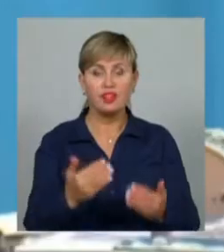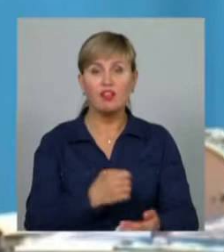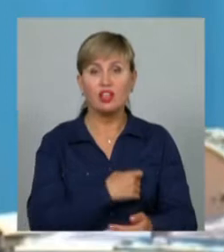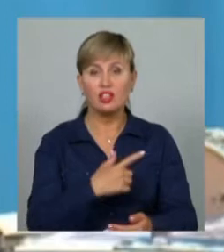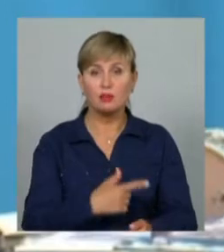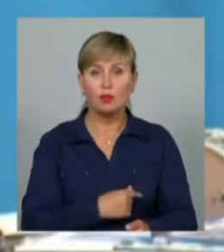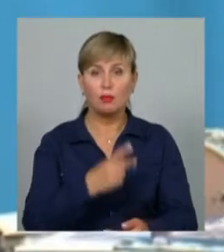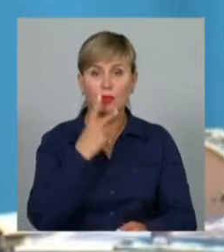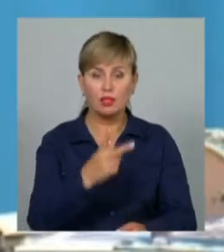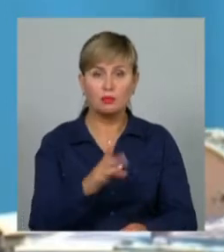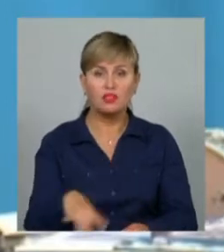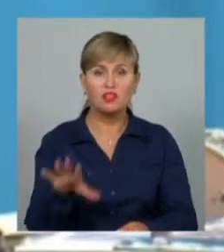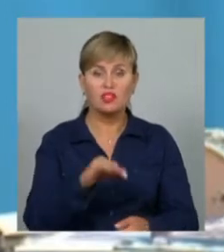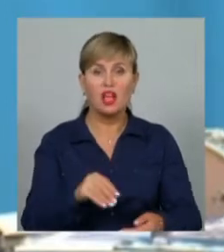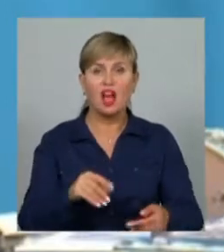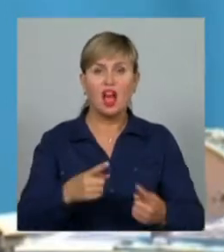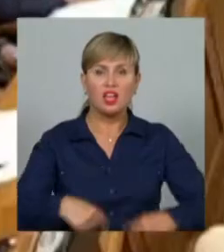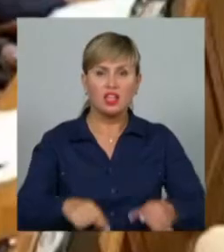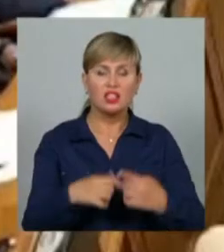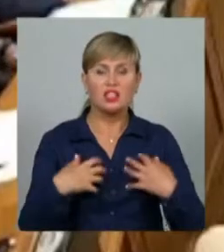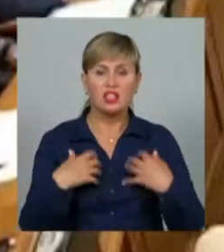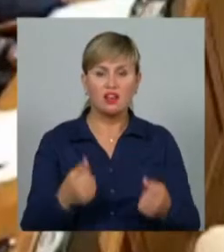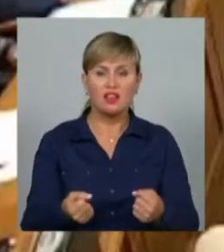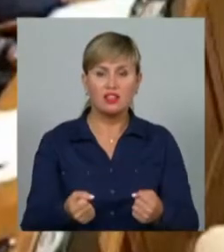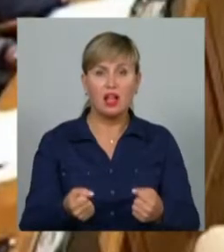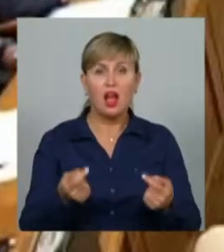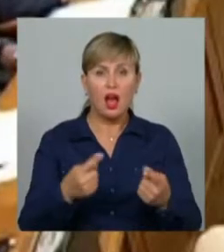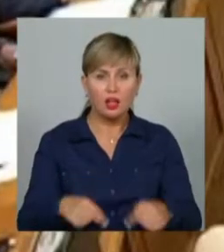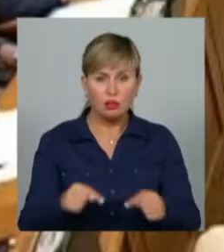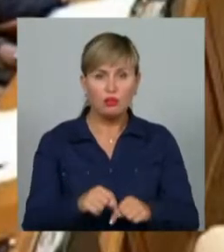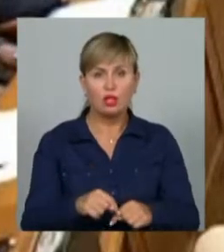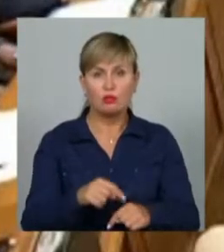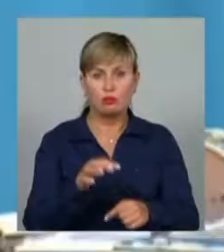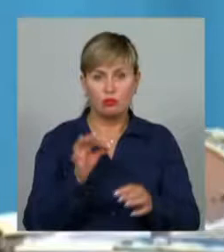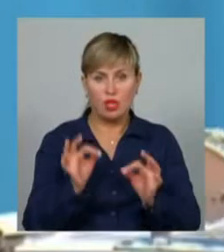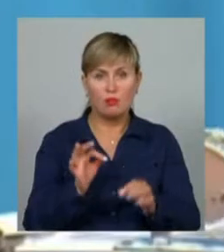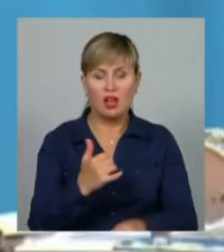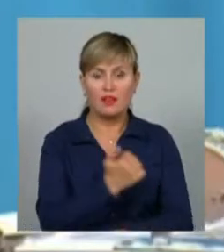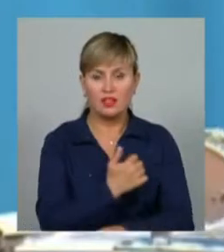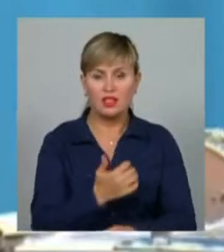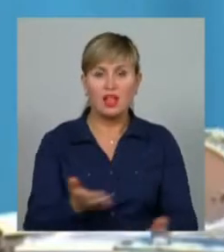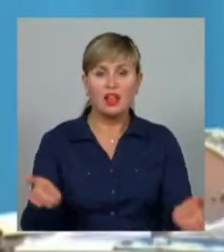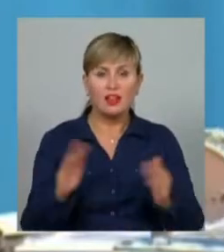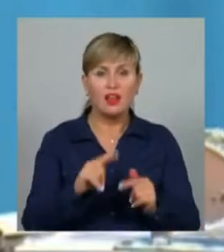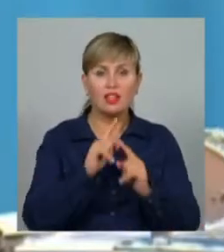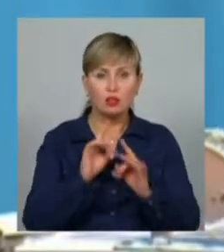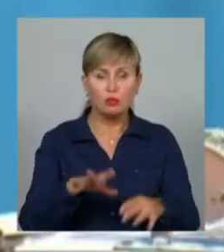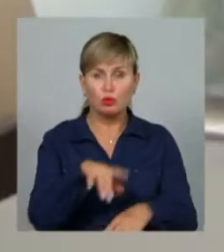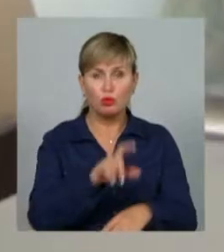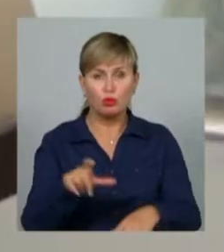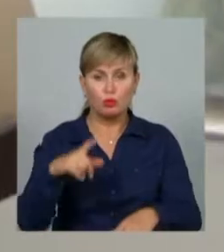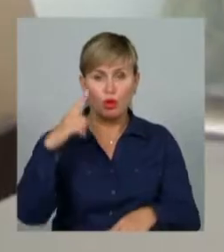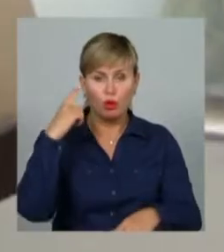все организаторы здравоохранения, еще кто-то. Ну так организуйте хотя бы вакцинацию. Давайте не будем людям голову